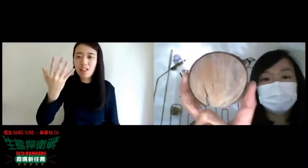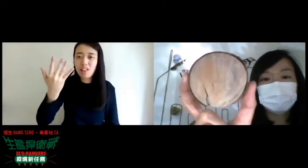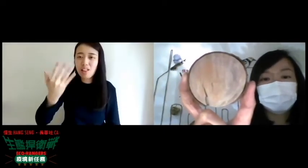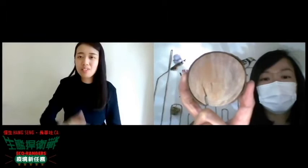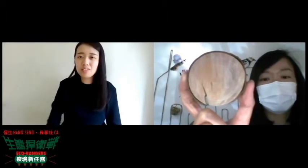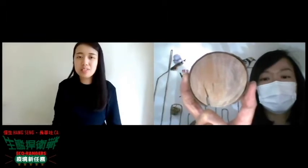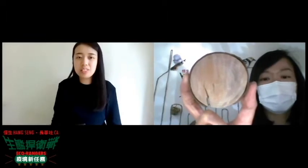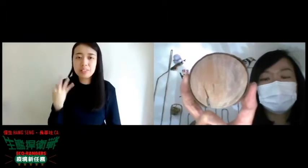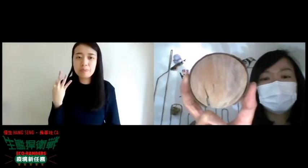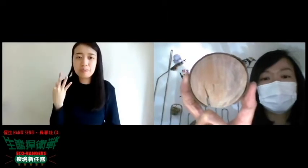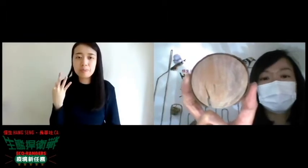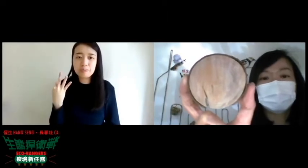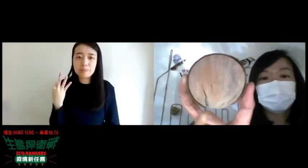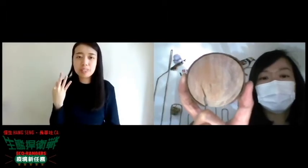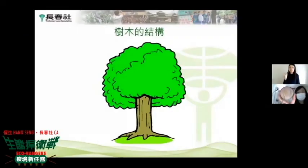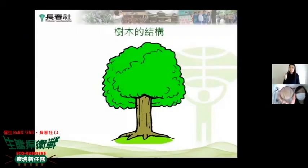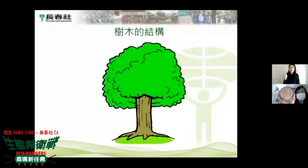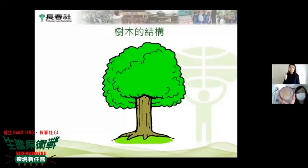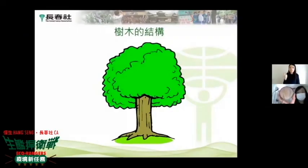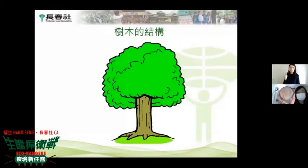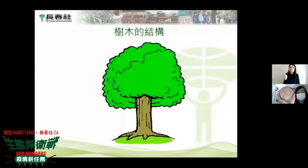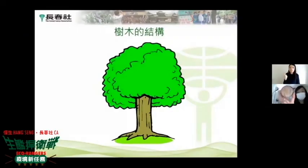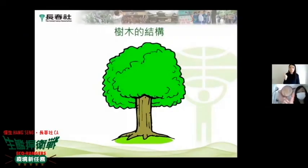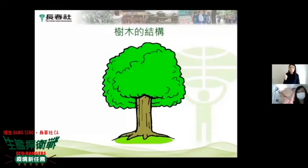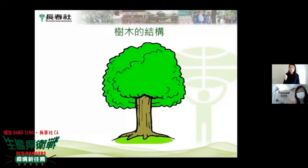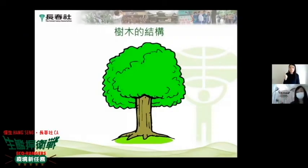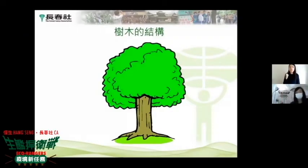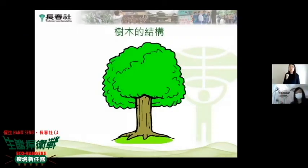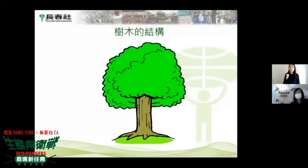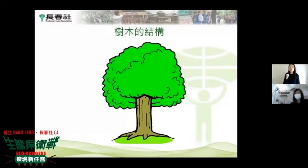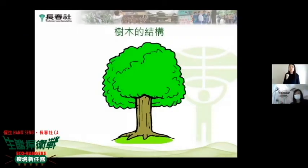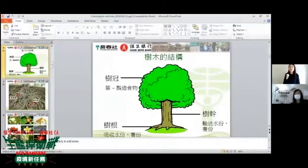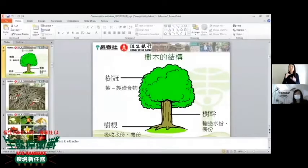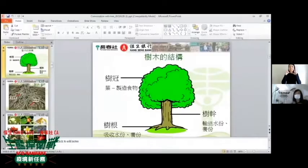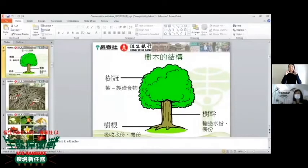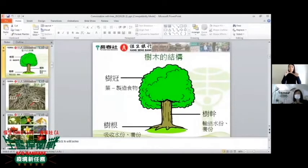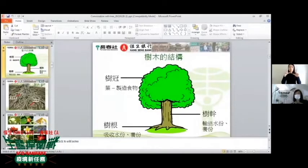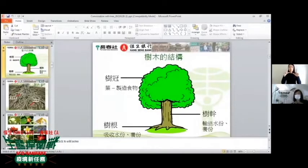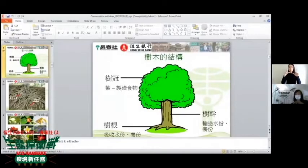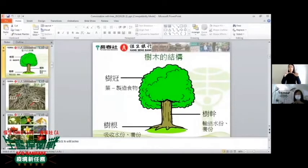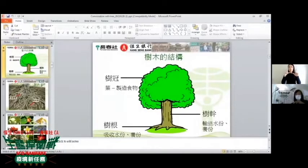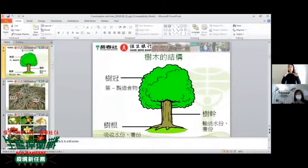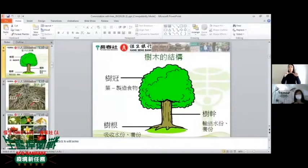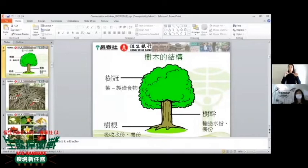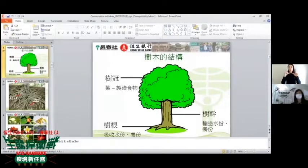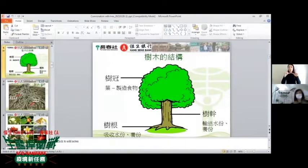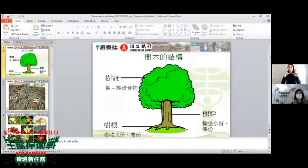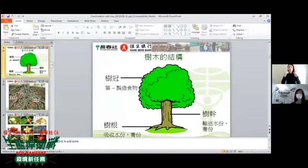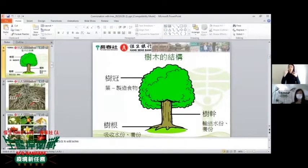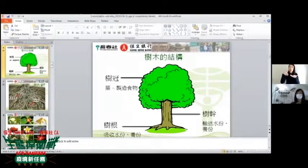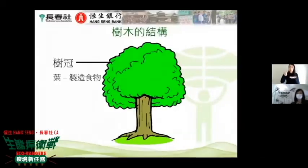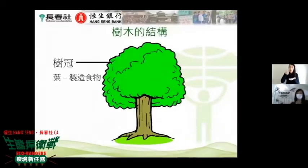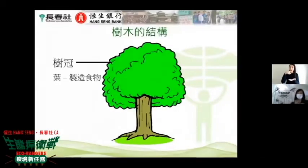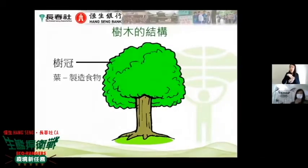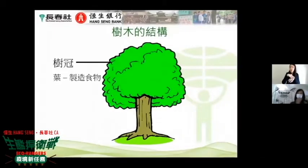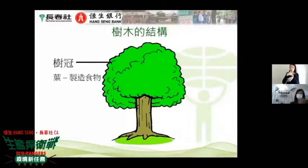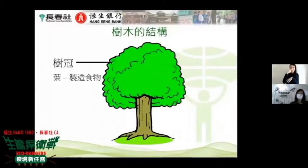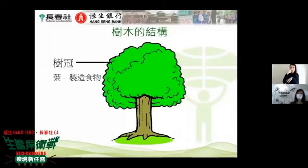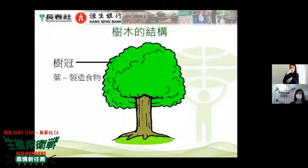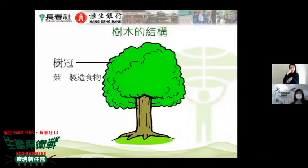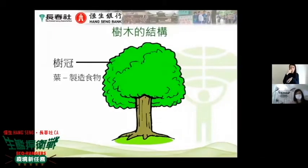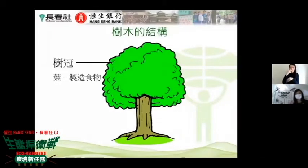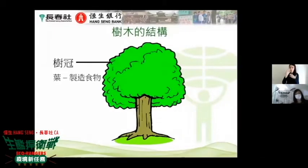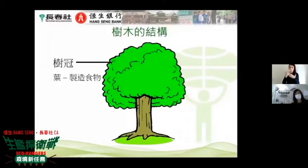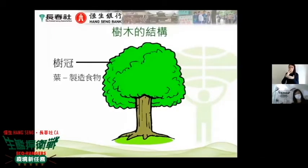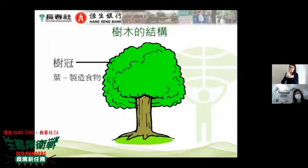三、二、一，好，咁咁自己心裏面有個答案咯喎，咁可能係兩年、